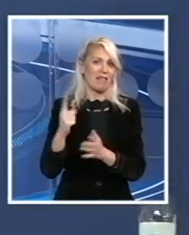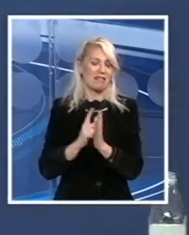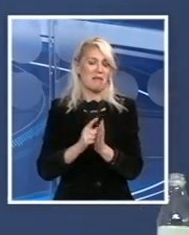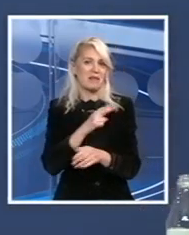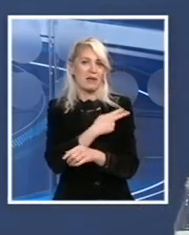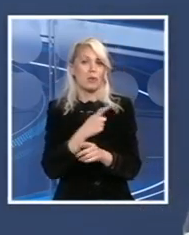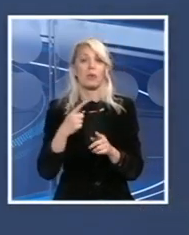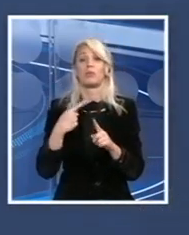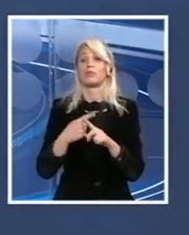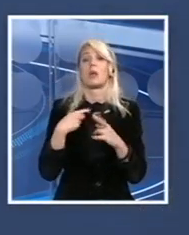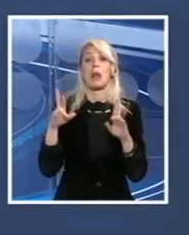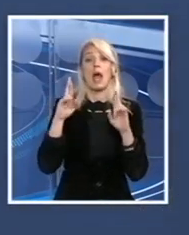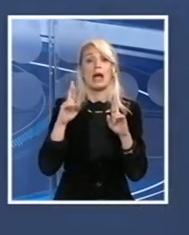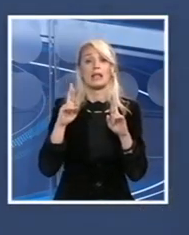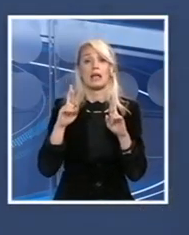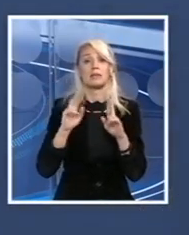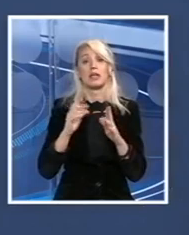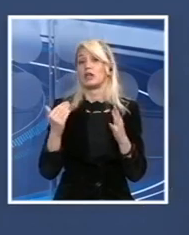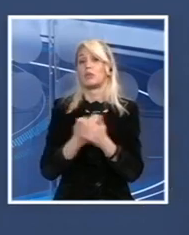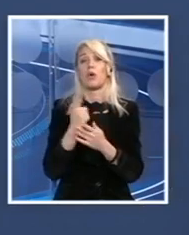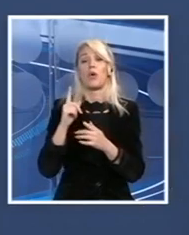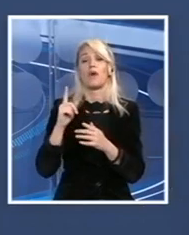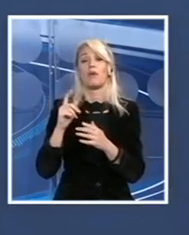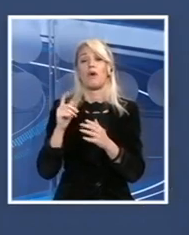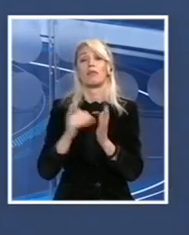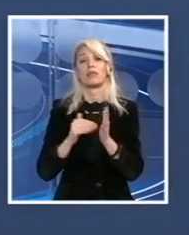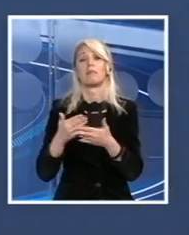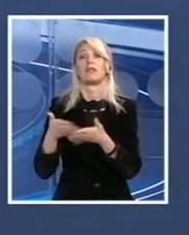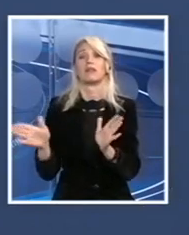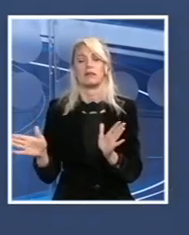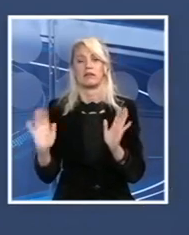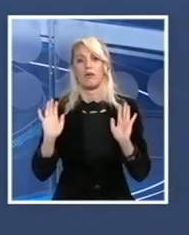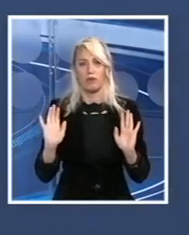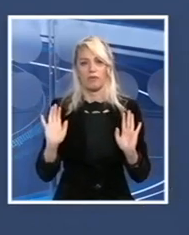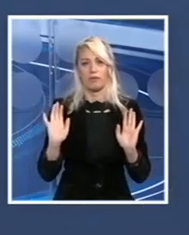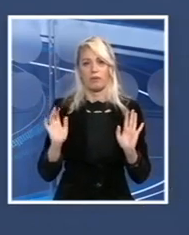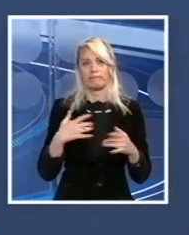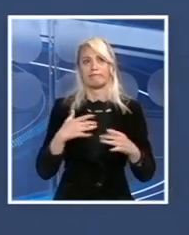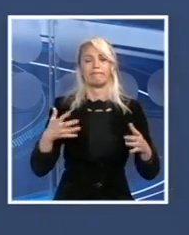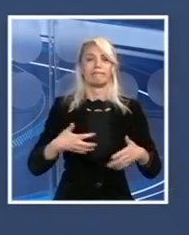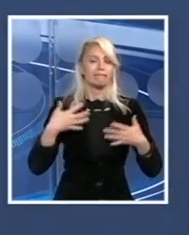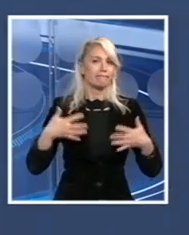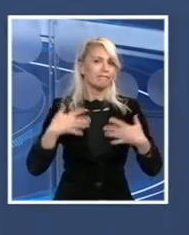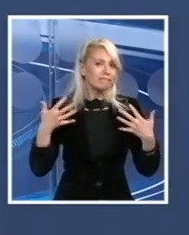za njenim ponovnim otključavanjem, što smo bili u mogućnosti da